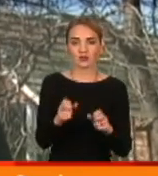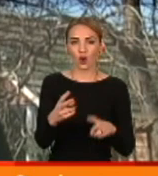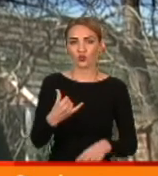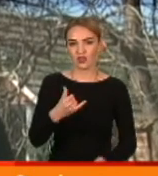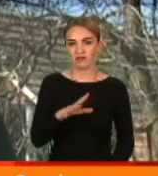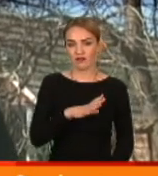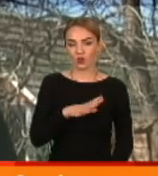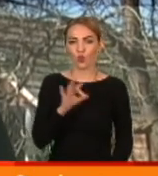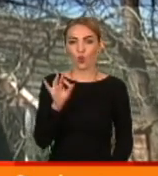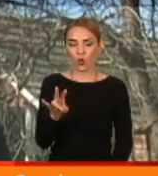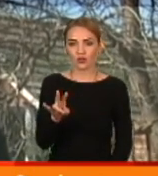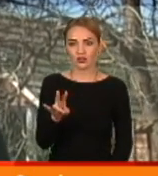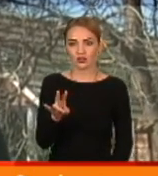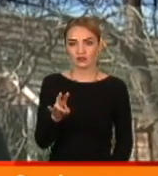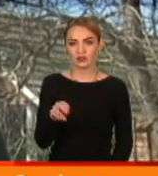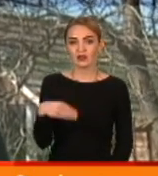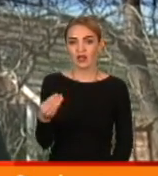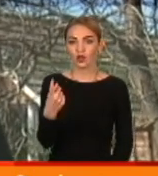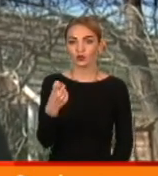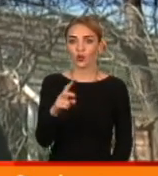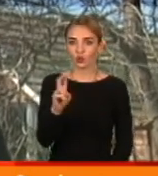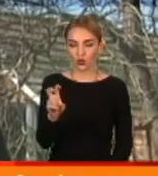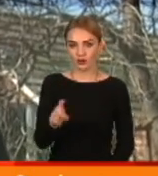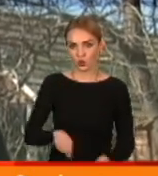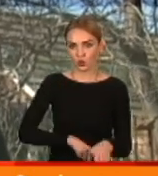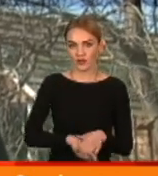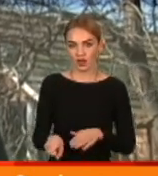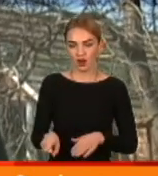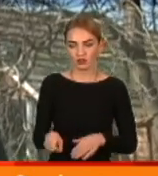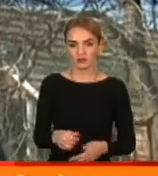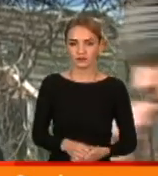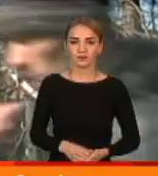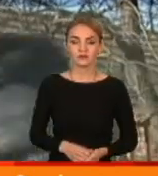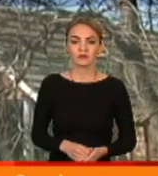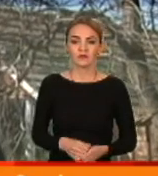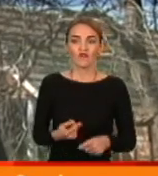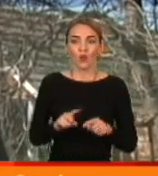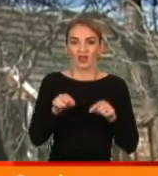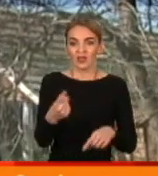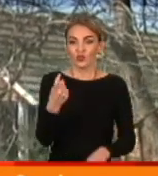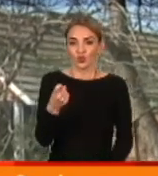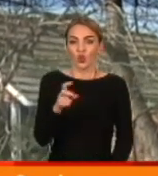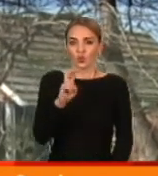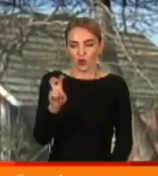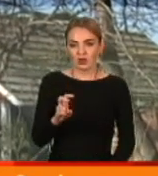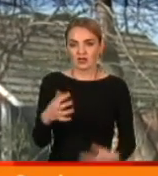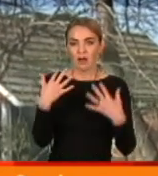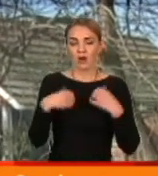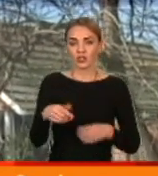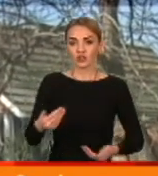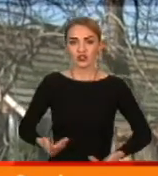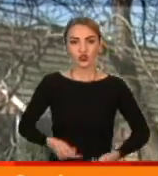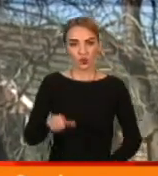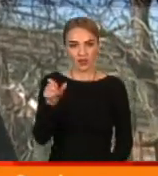нас буває, він іменно дав 100 доларів і уїхав. Тобто, от ці 100 доларів забрали вже